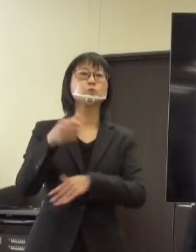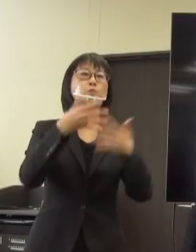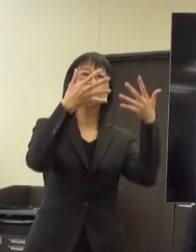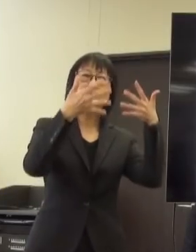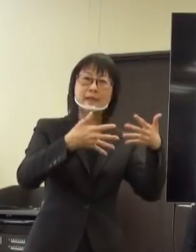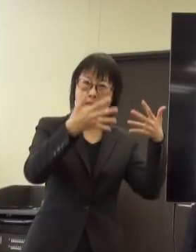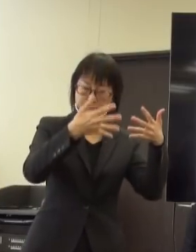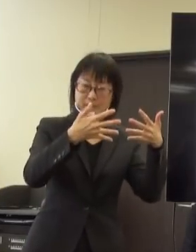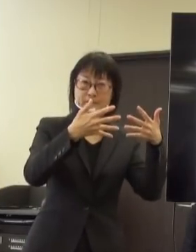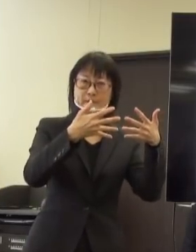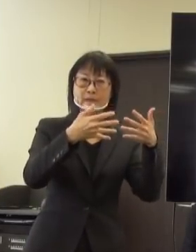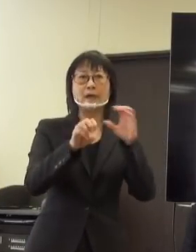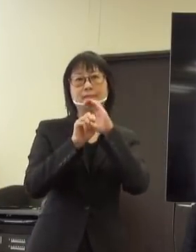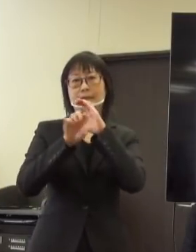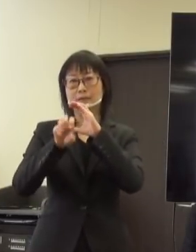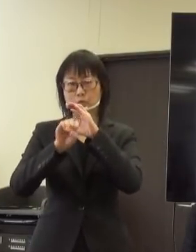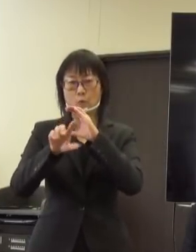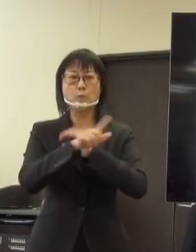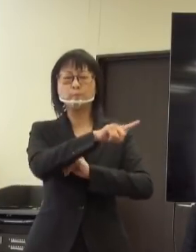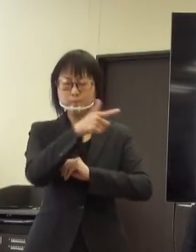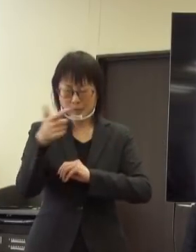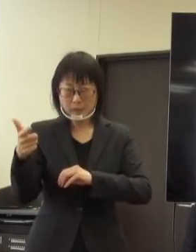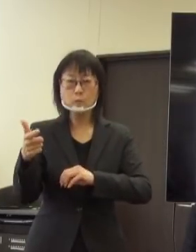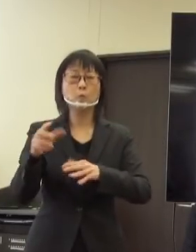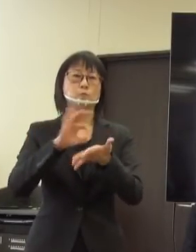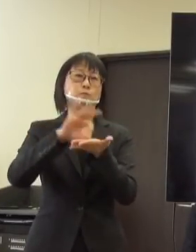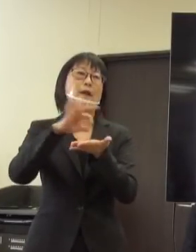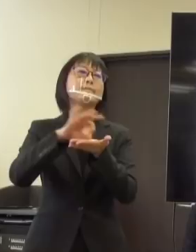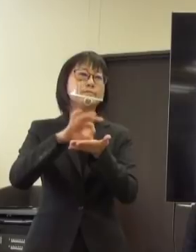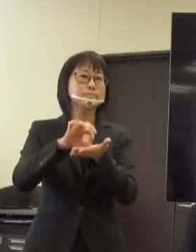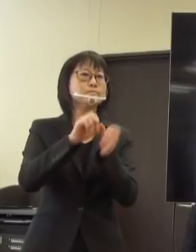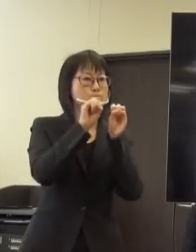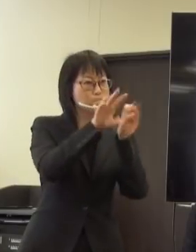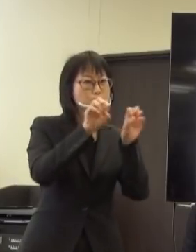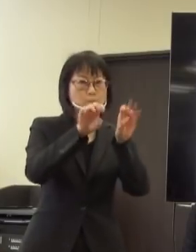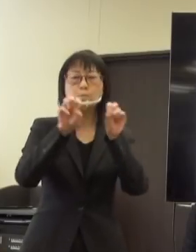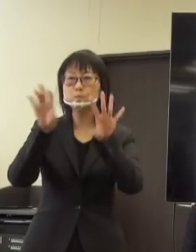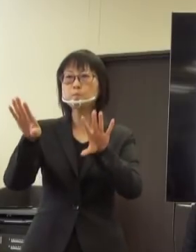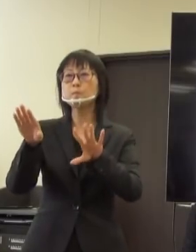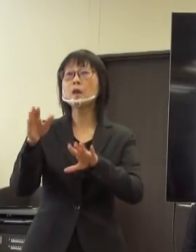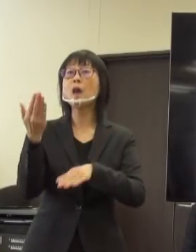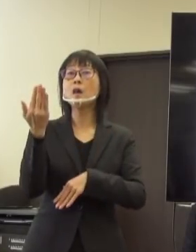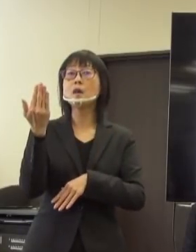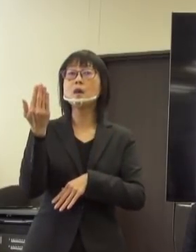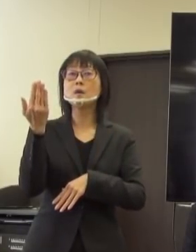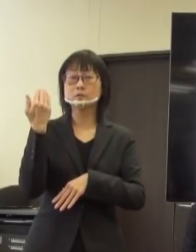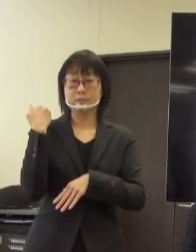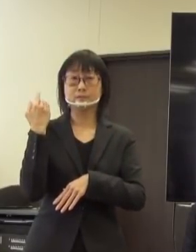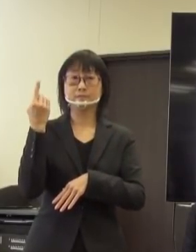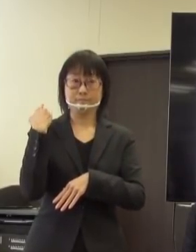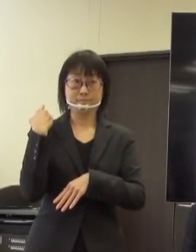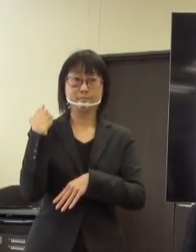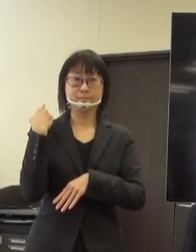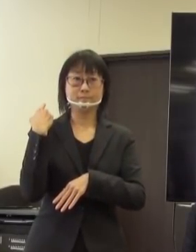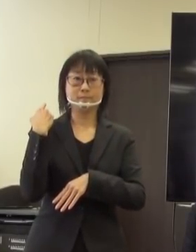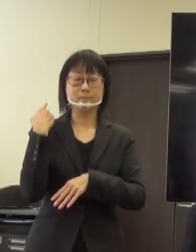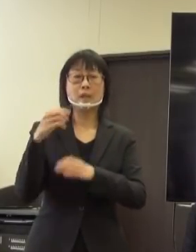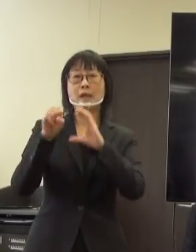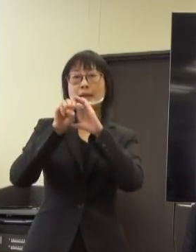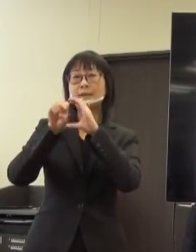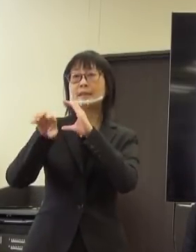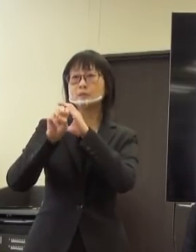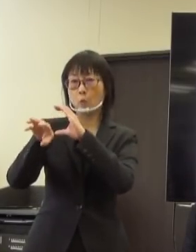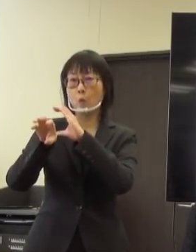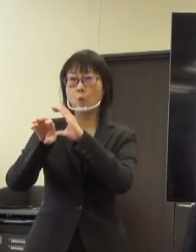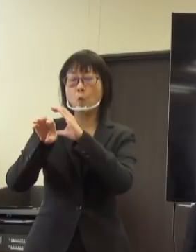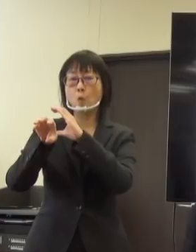強化ということで、まあ、昨日も特にラジオの皆さんには福島市のこの最大限